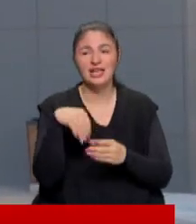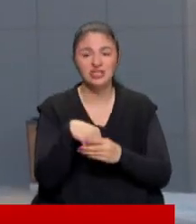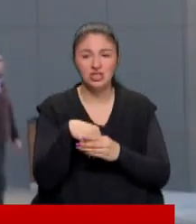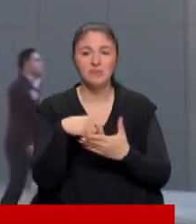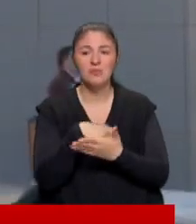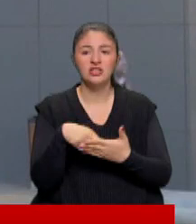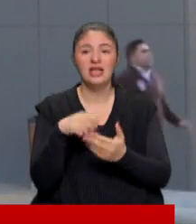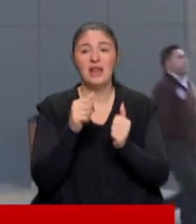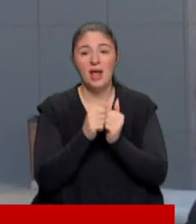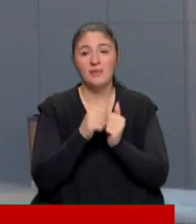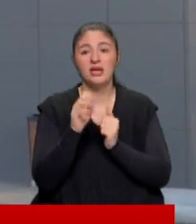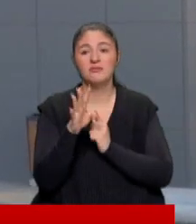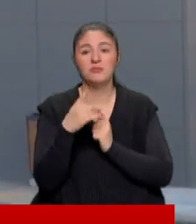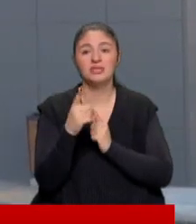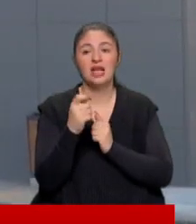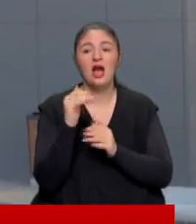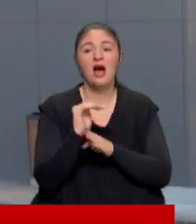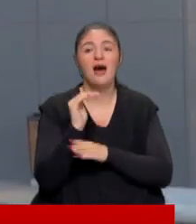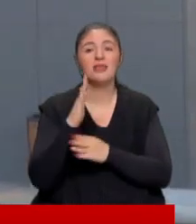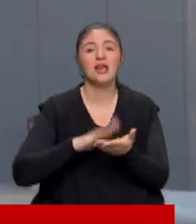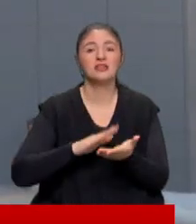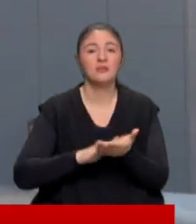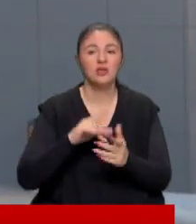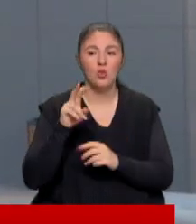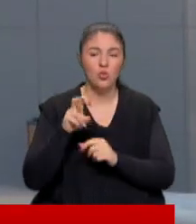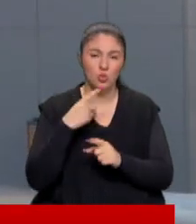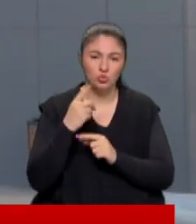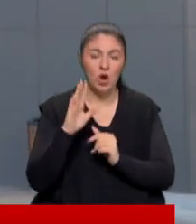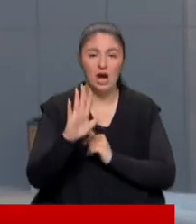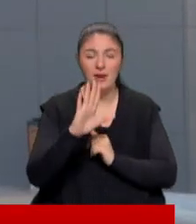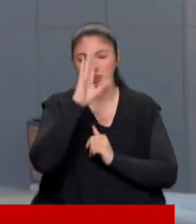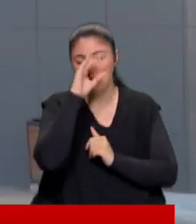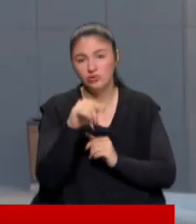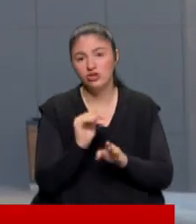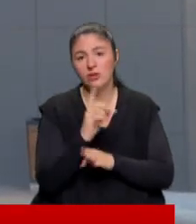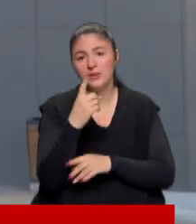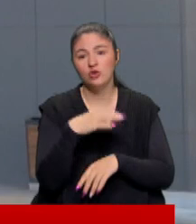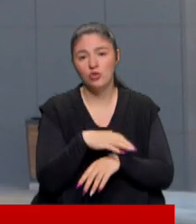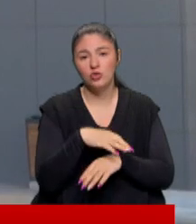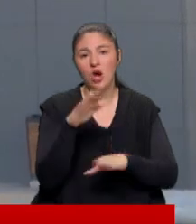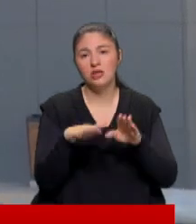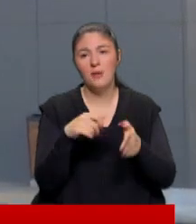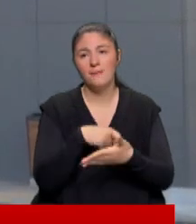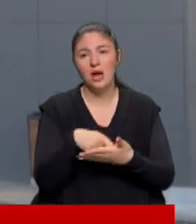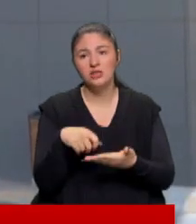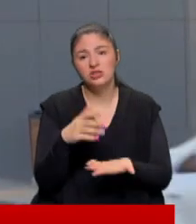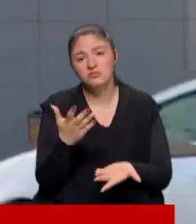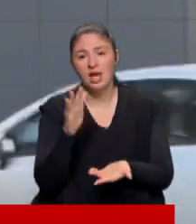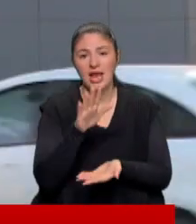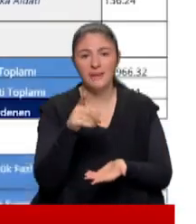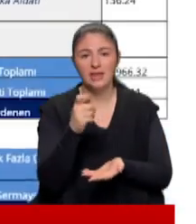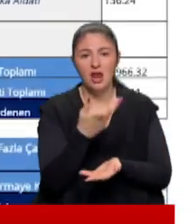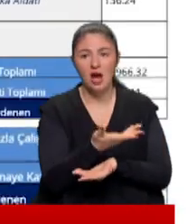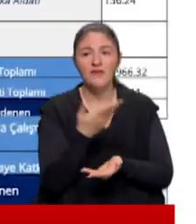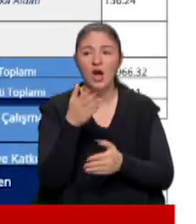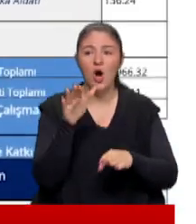için maaşlarının yanında 45 bin liralık da hayat tazminatı gündemde ama İstanbul'da yaşayan bir doktorun ortalama maaşı 50 bin